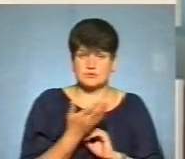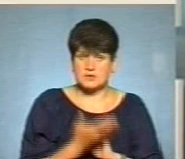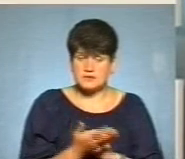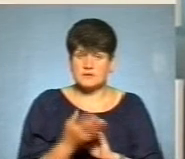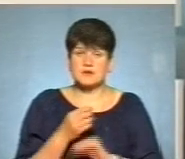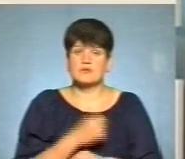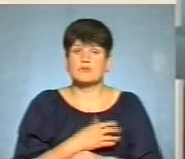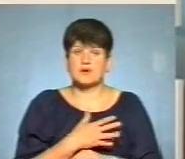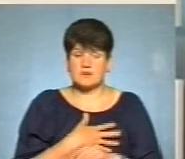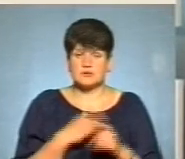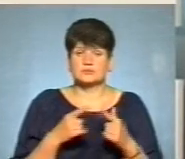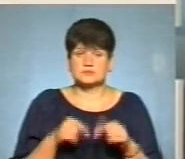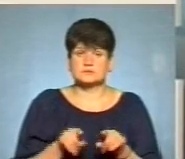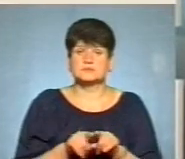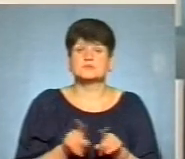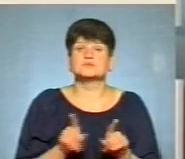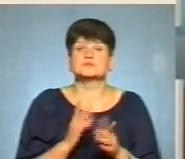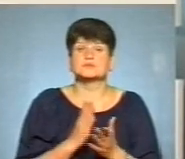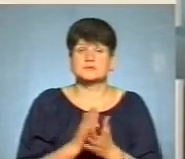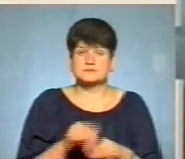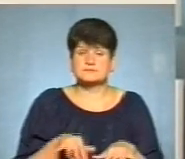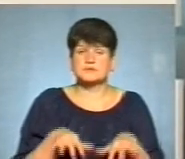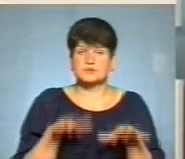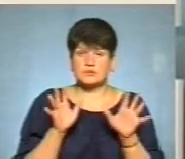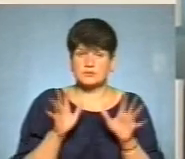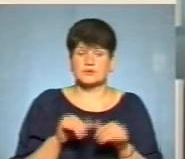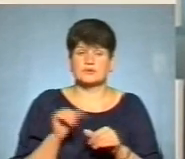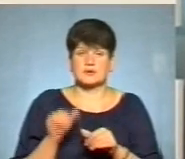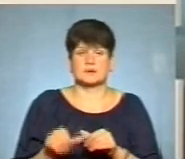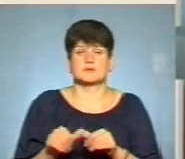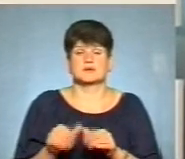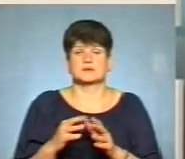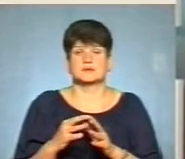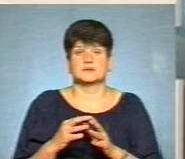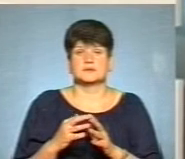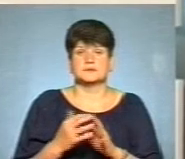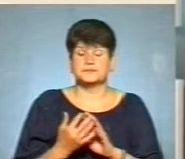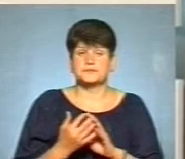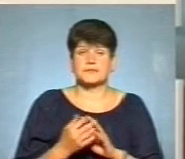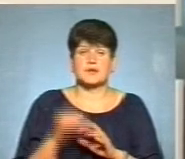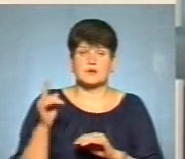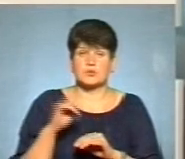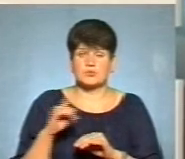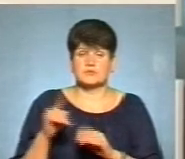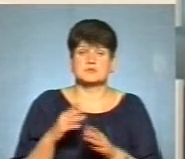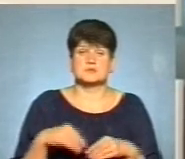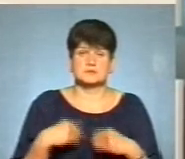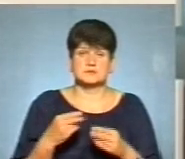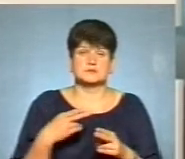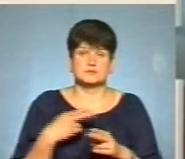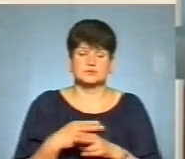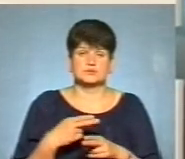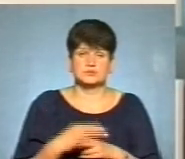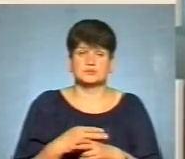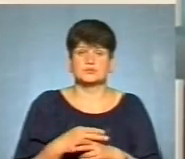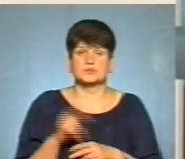що в приватному секторі робиться від підтоплення деяких населених пунктів. Ось, і громовиця наносить шкоди